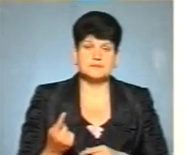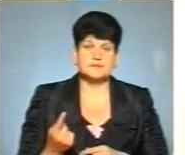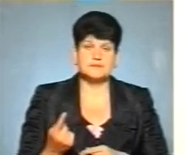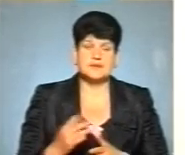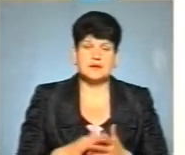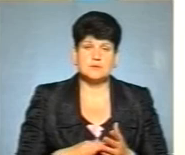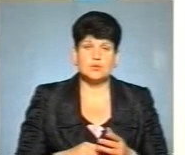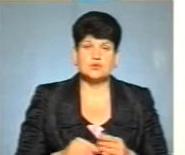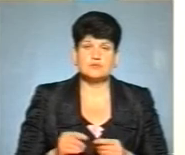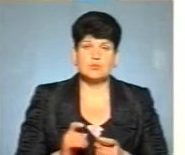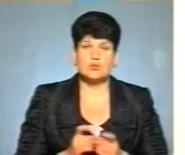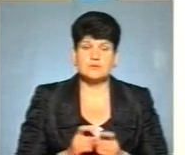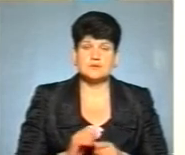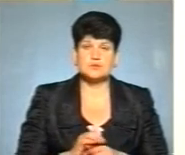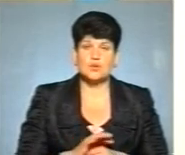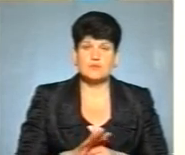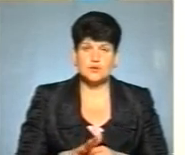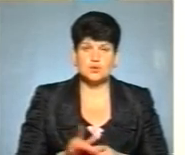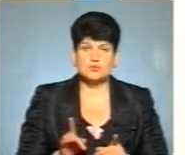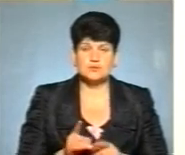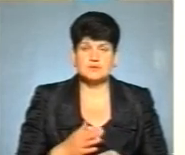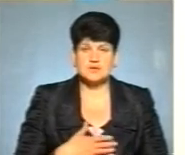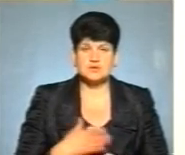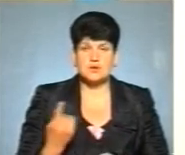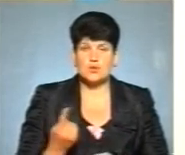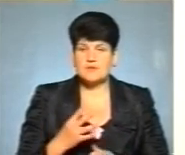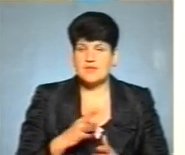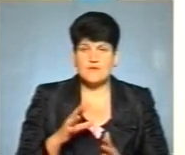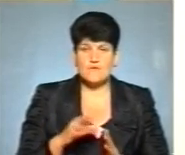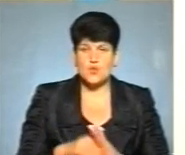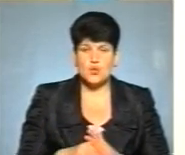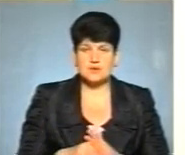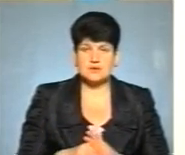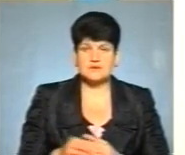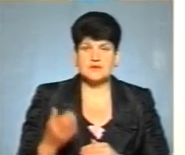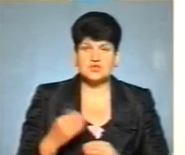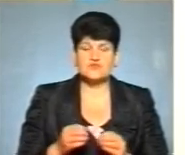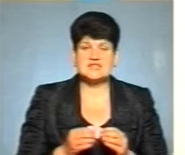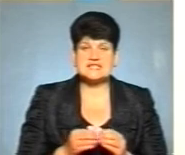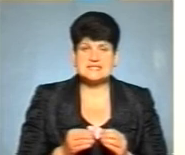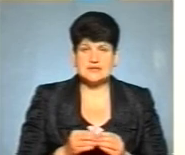далі продовження боротьби з ковідом, щоб у нас наша область не входила, як ви сказали раніше, в десятку